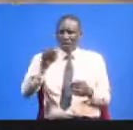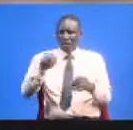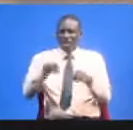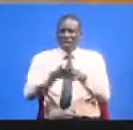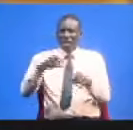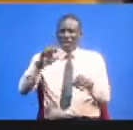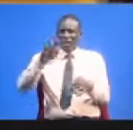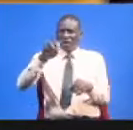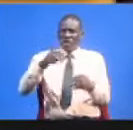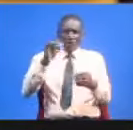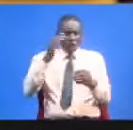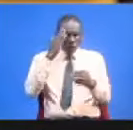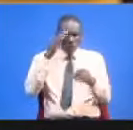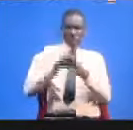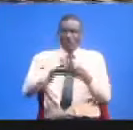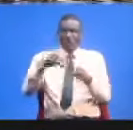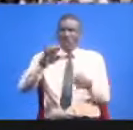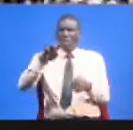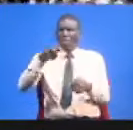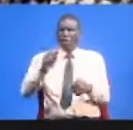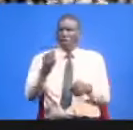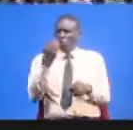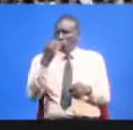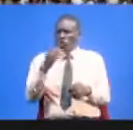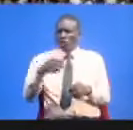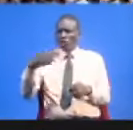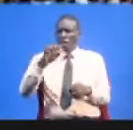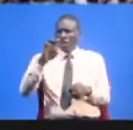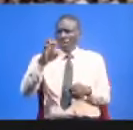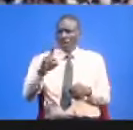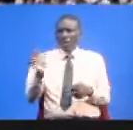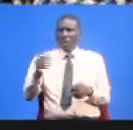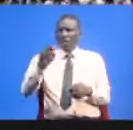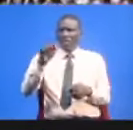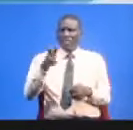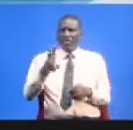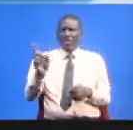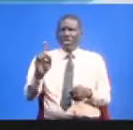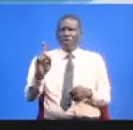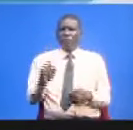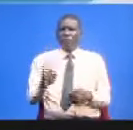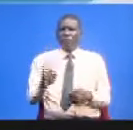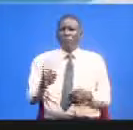Foods. Ahmed Abdallah, NTV Nairobi.